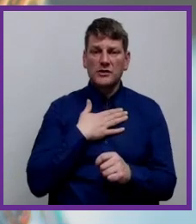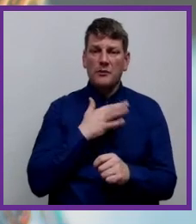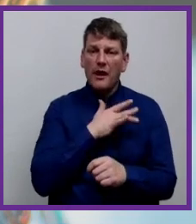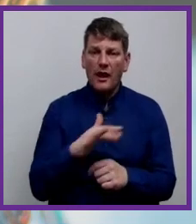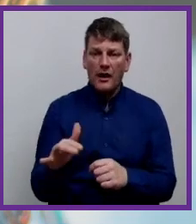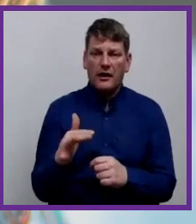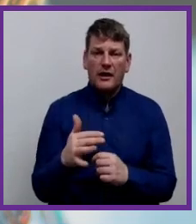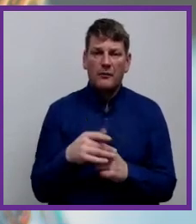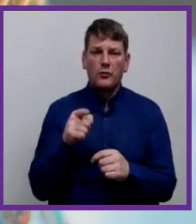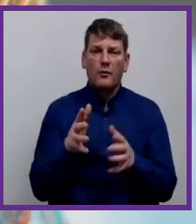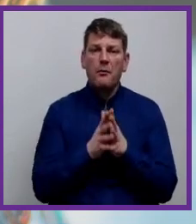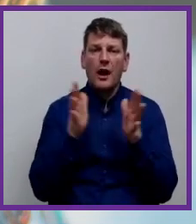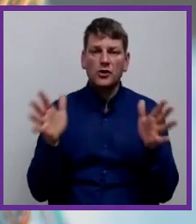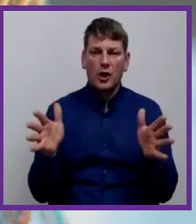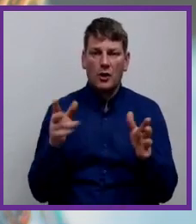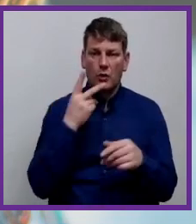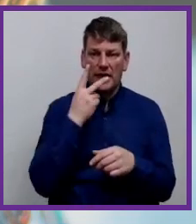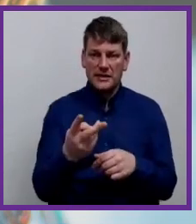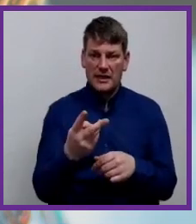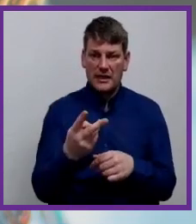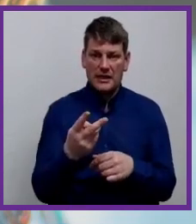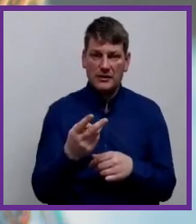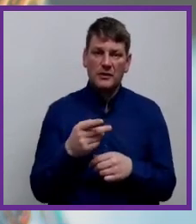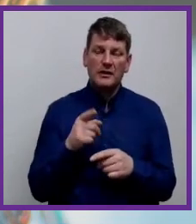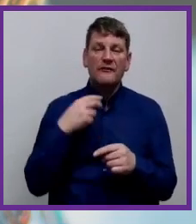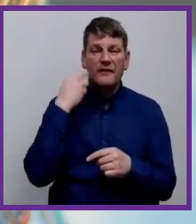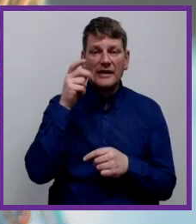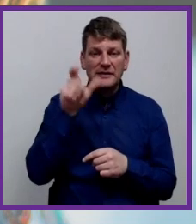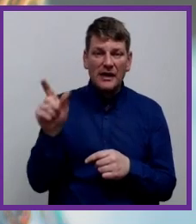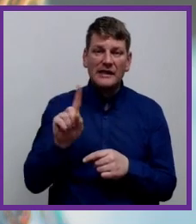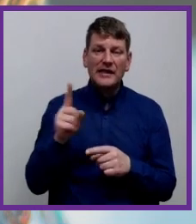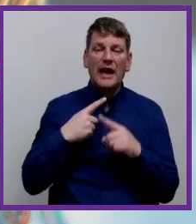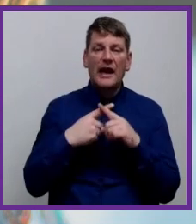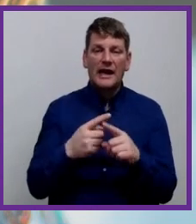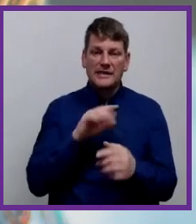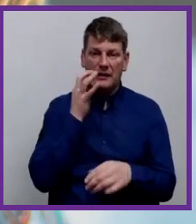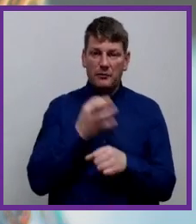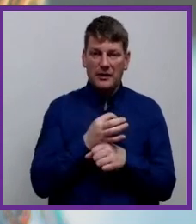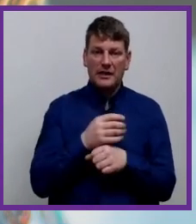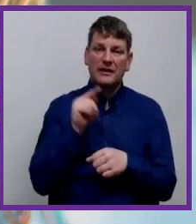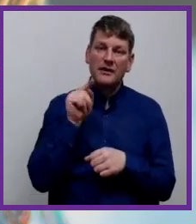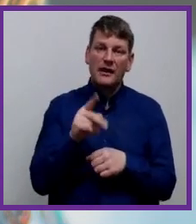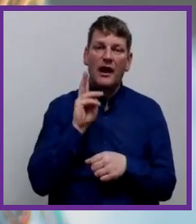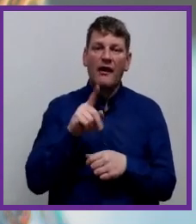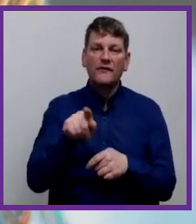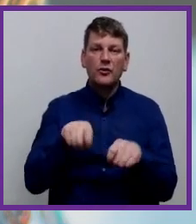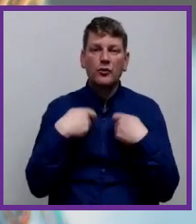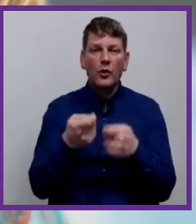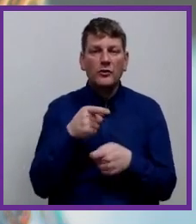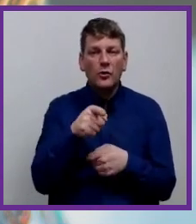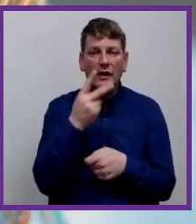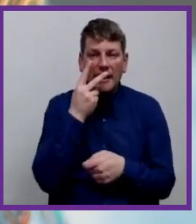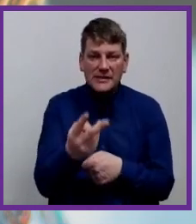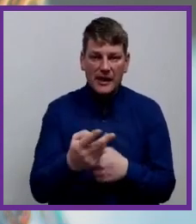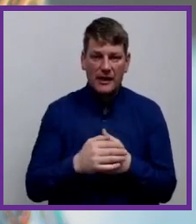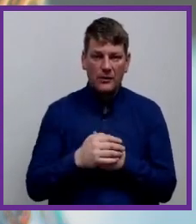te plašāko redzējumu par pasauli. Vecāki ir tieši līdzatbildīgi tajā, kā viņi iedod šo te redzējumu un